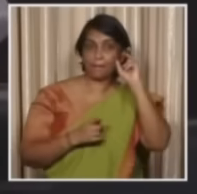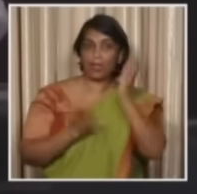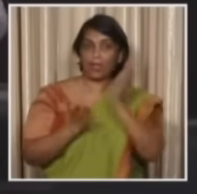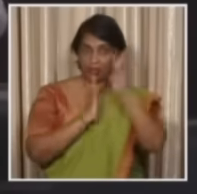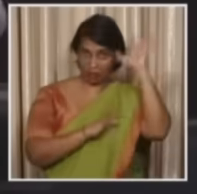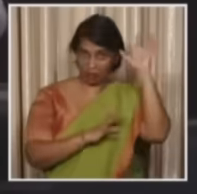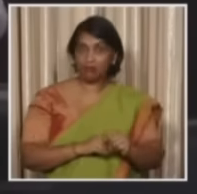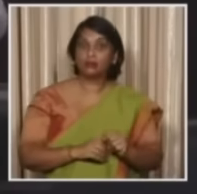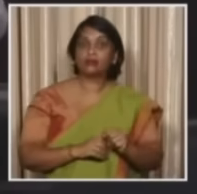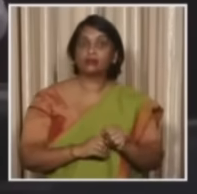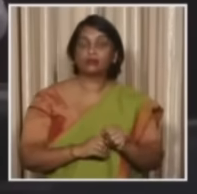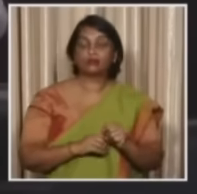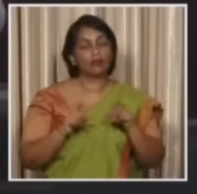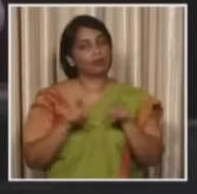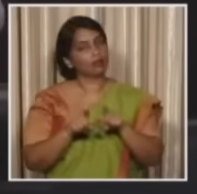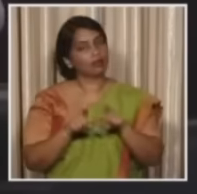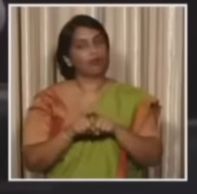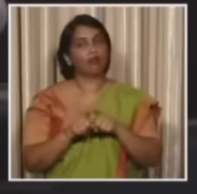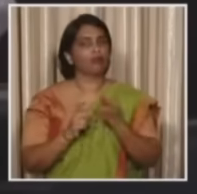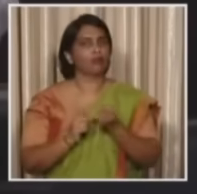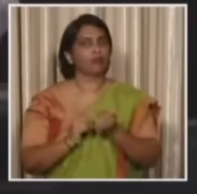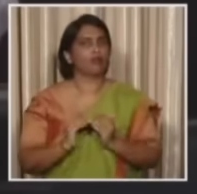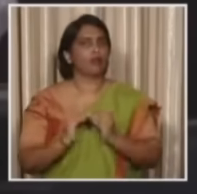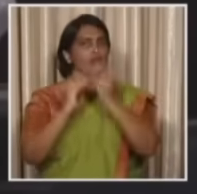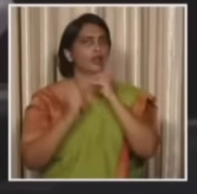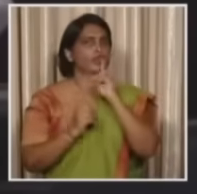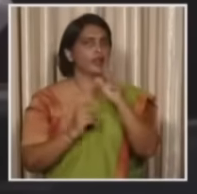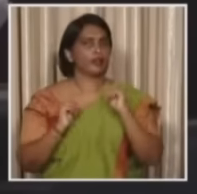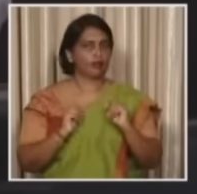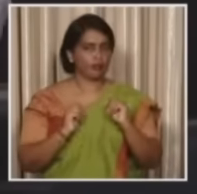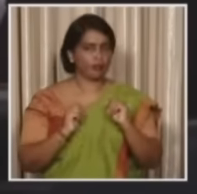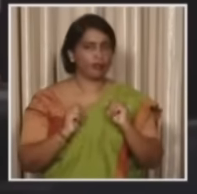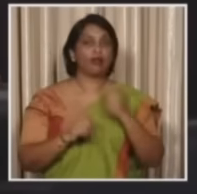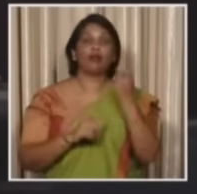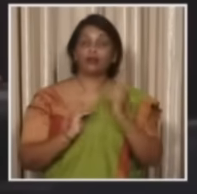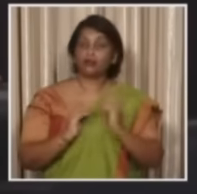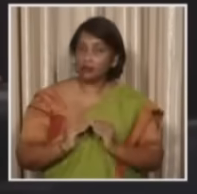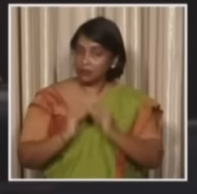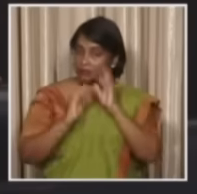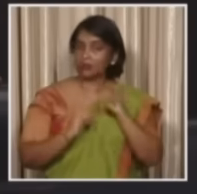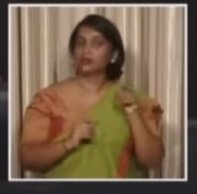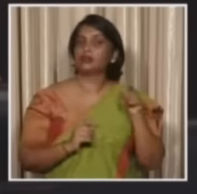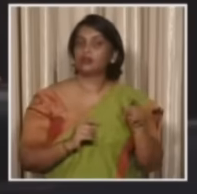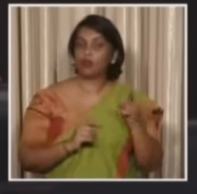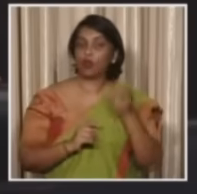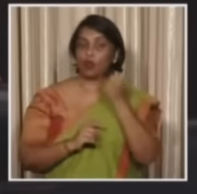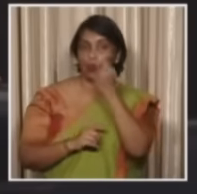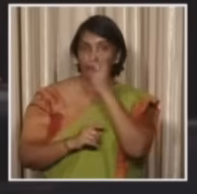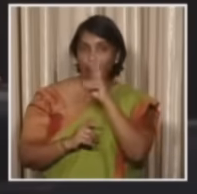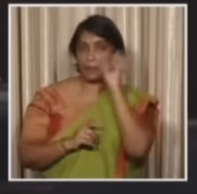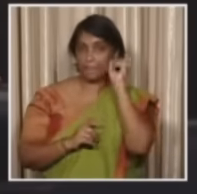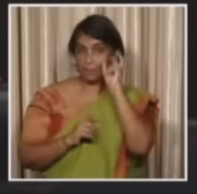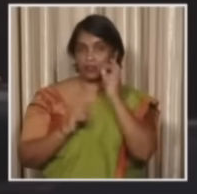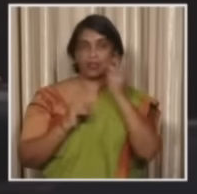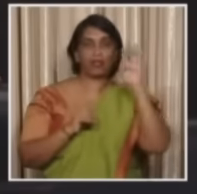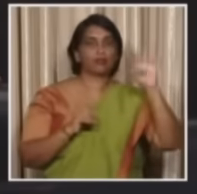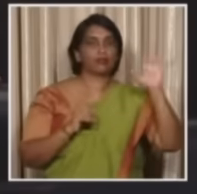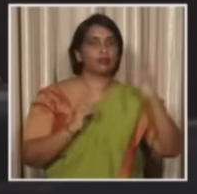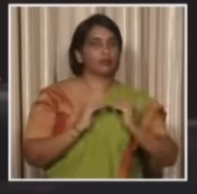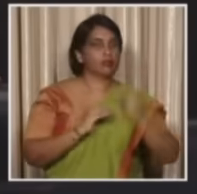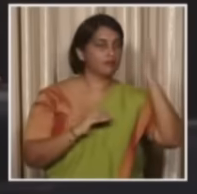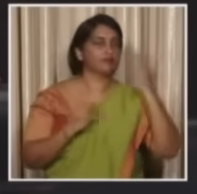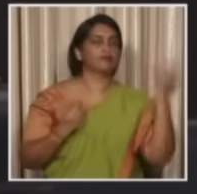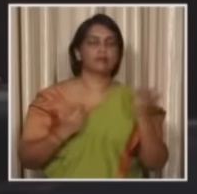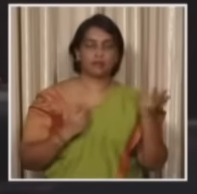ඉන්දියාවෙන් ගේන තත්ත්වයට පත් වුණා නම් කොහොමද ආර්ථිකය ගොඩ වුණා කියන්නේ? ආර්ථිකය ගොඩ ගියා නම් රුපියල් 12 බිත්තරේ රුපියල් 45ට නගින්නත්